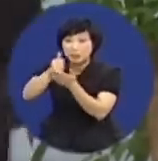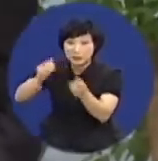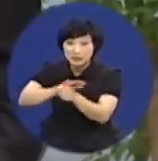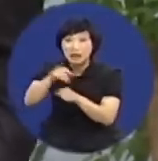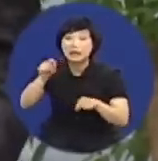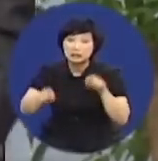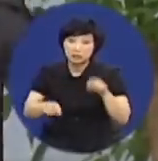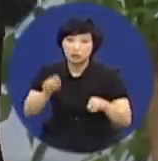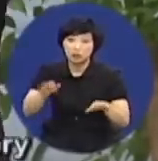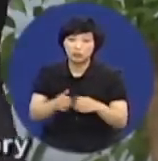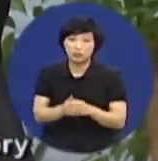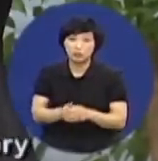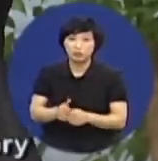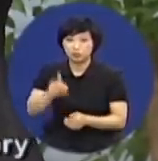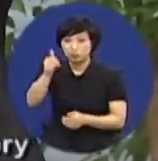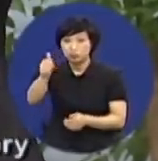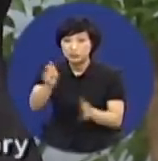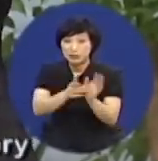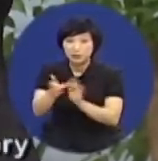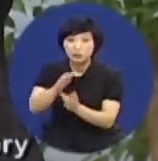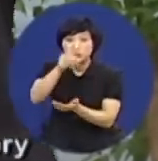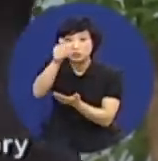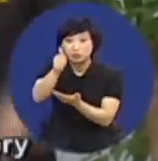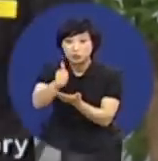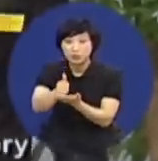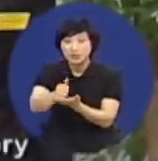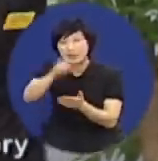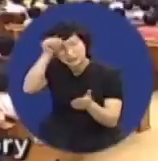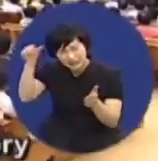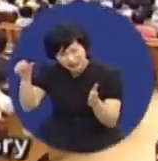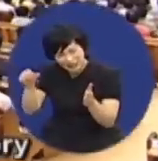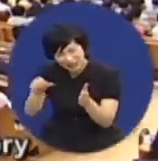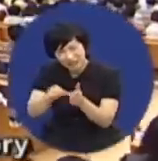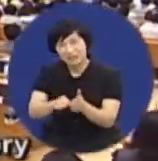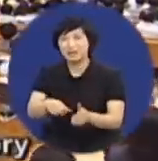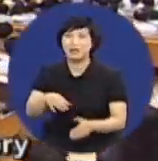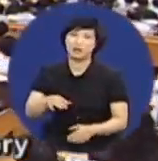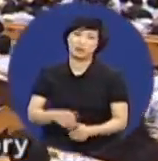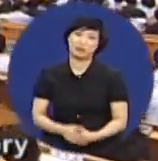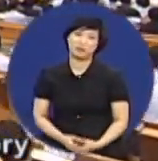を実践した生き方、それが主イエス・キリストの生涯なのです。